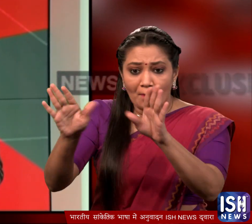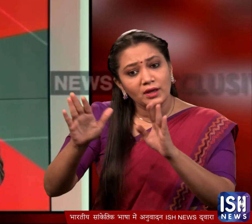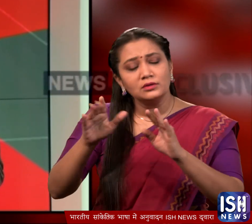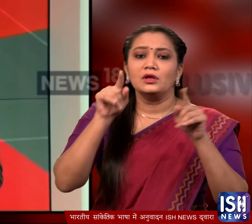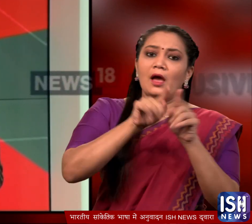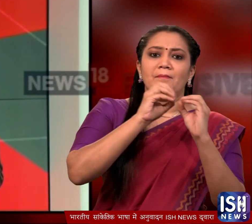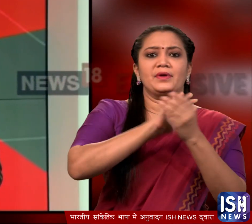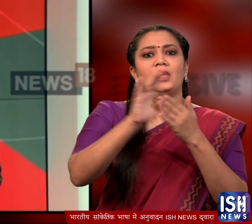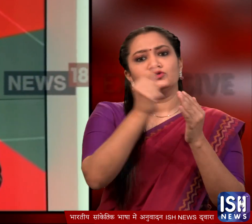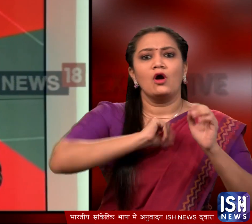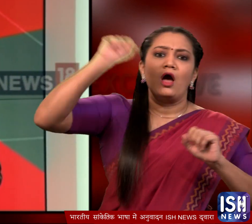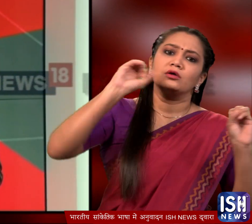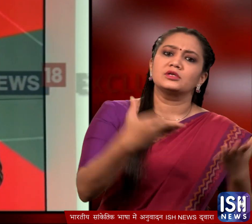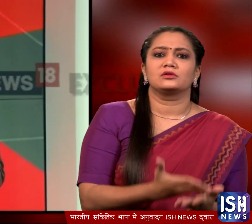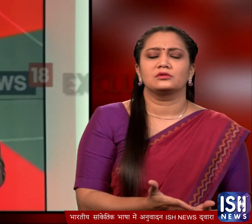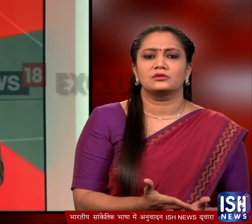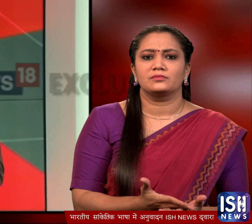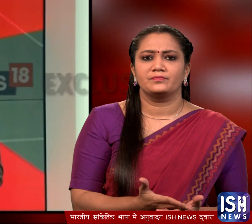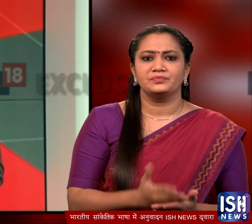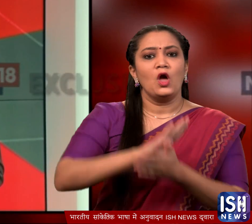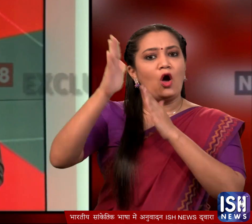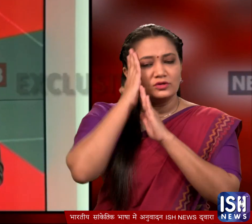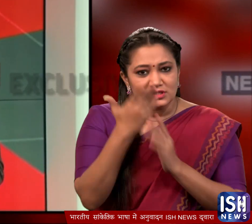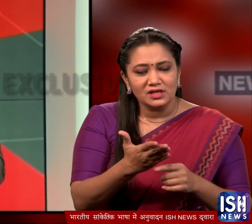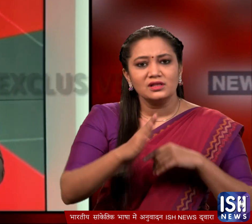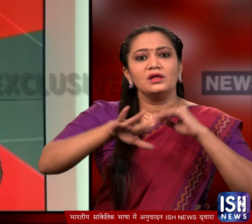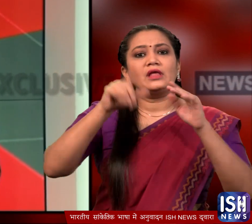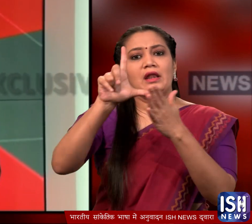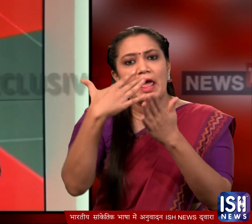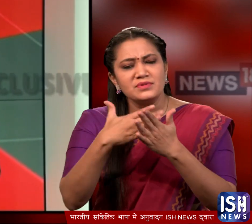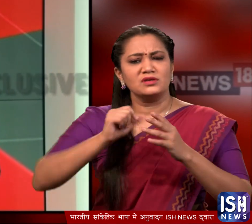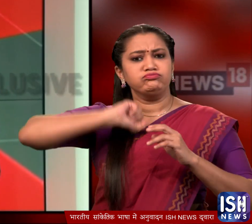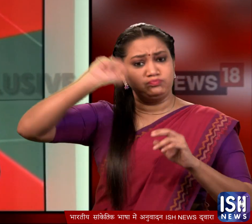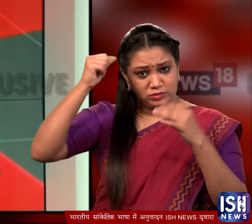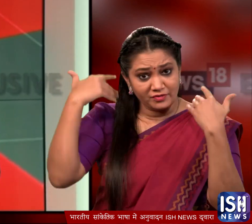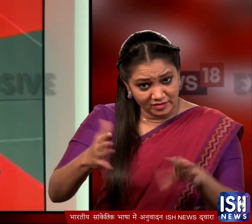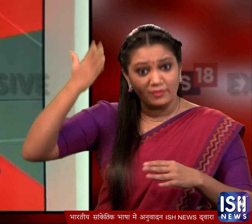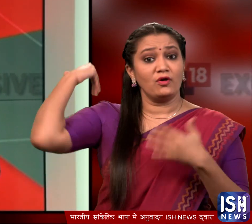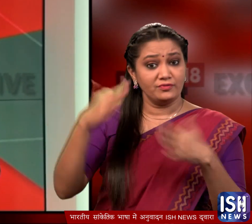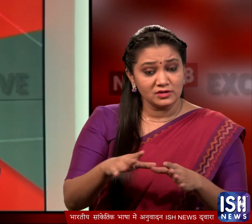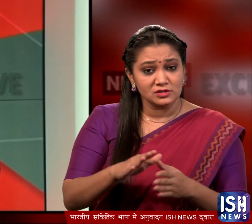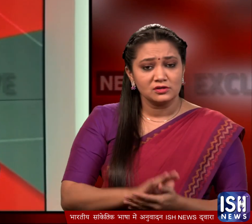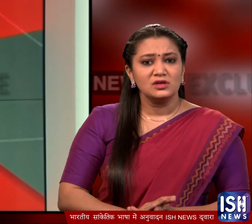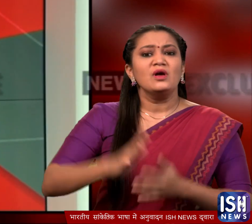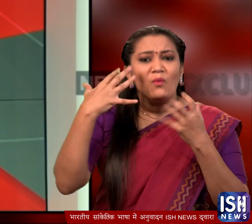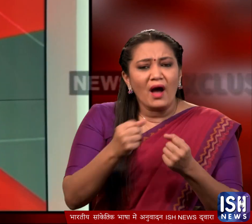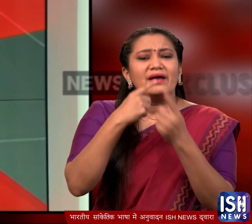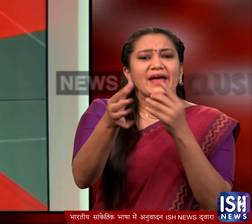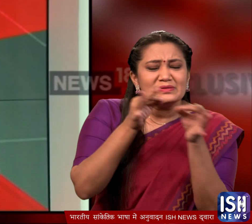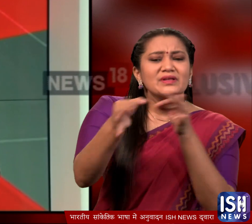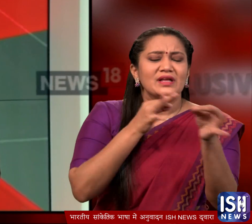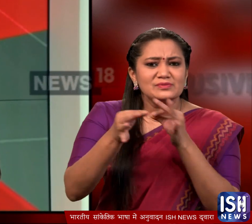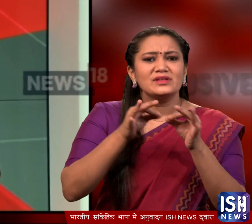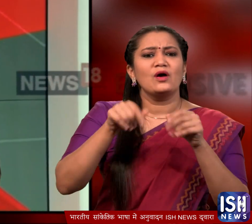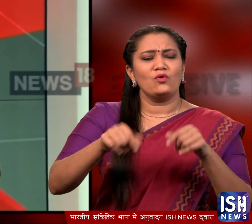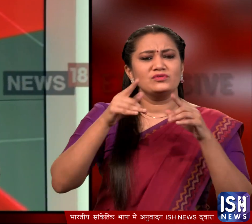मिलते ही बीएचयू में आंदोलन शुरू हो गया। पहले हॉस्टल और फिर लाइब्रेरी खोलने के लिए छात्रों ने बवाल मचाया। वो ये बात सुनने को भी तैयार नहीं थे